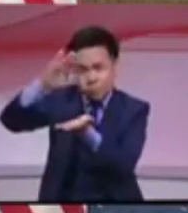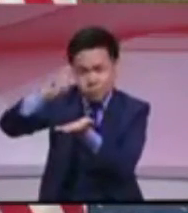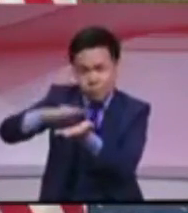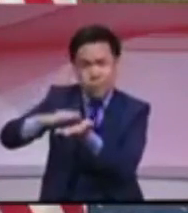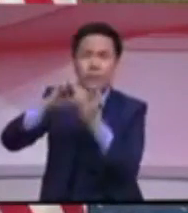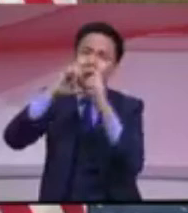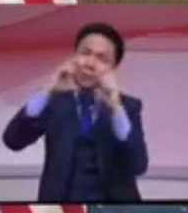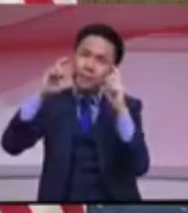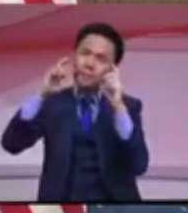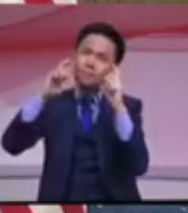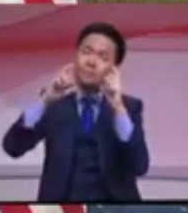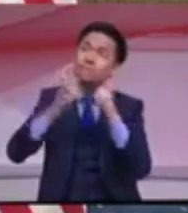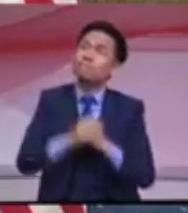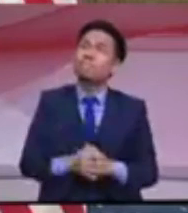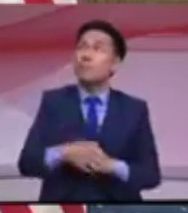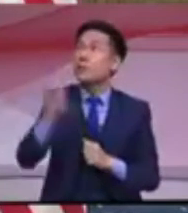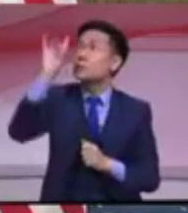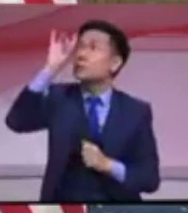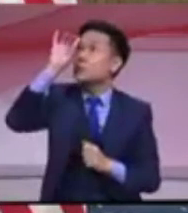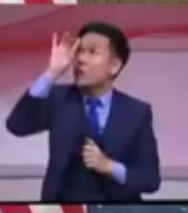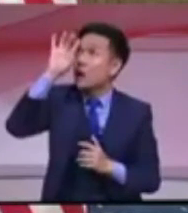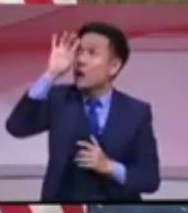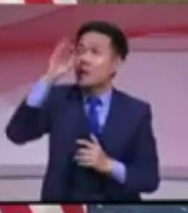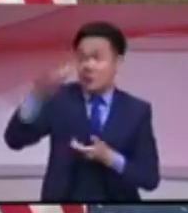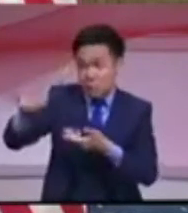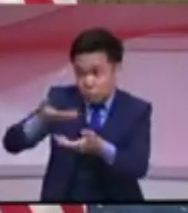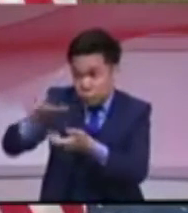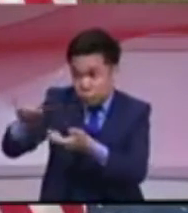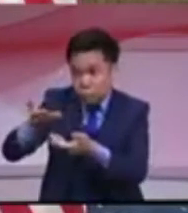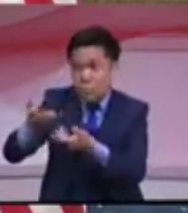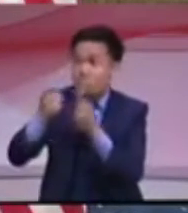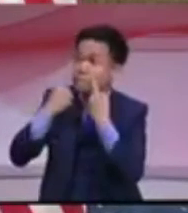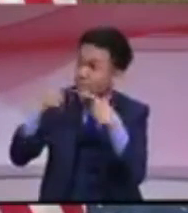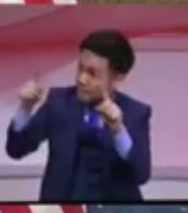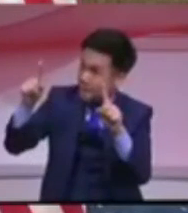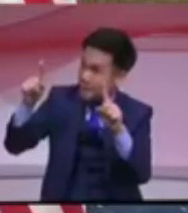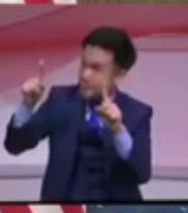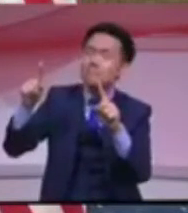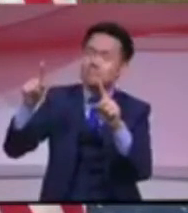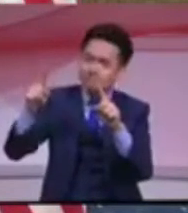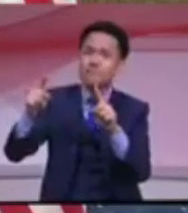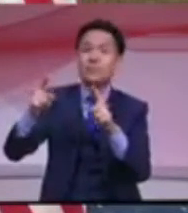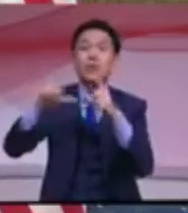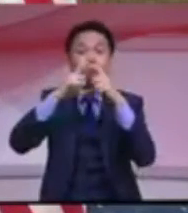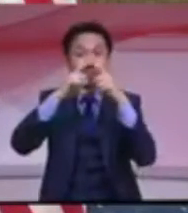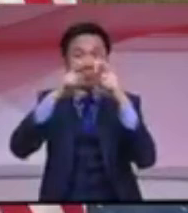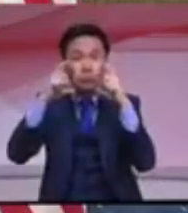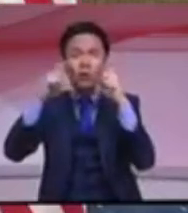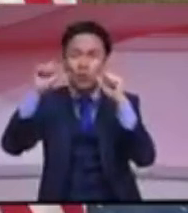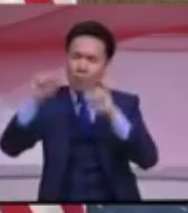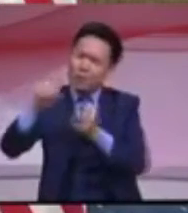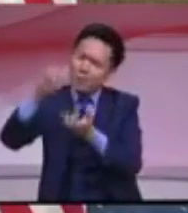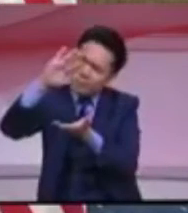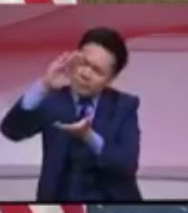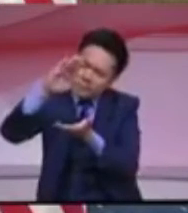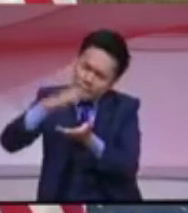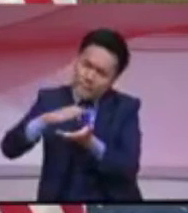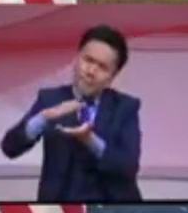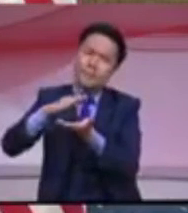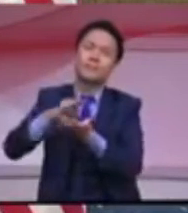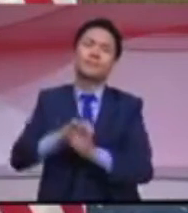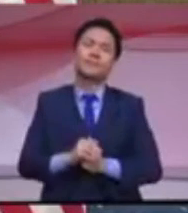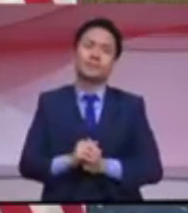ini Insya Allah jika rundingan ini berhasil harga pletuk muka akan lebih berpatutan